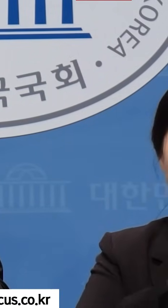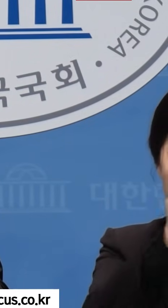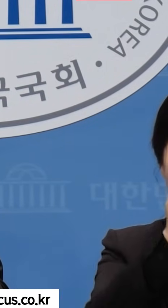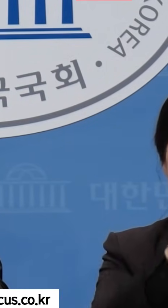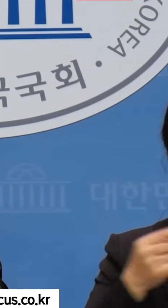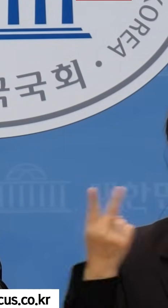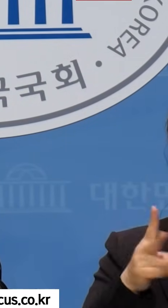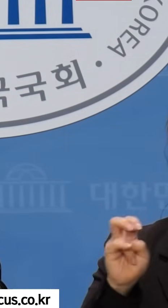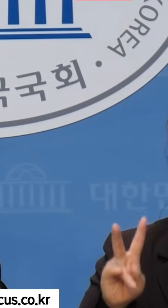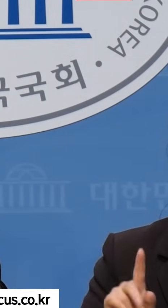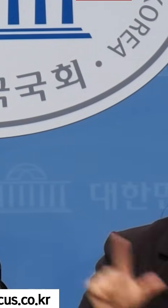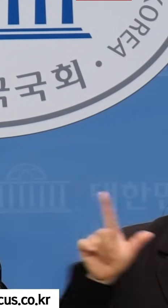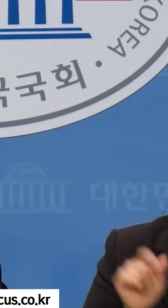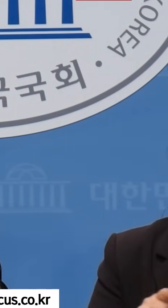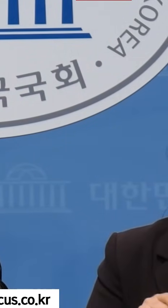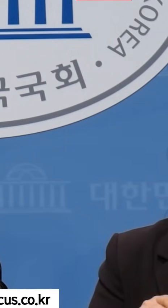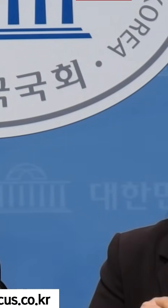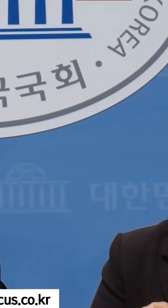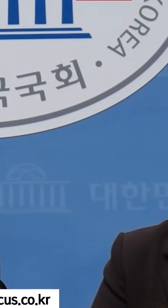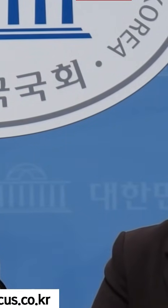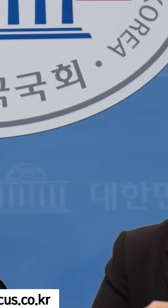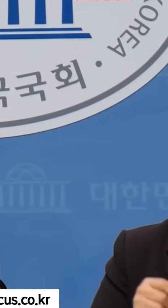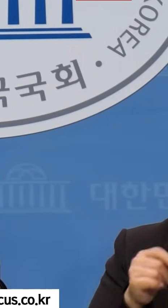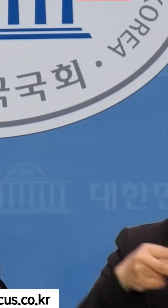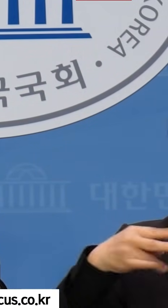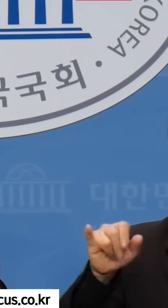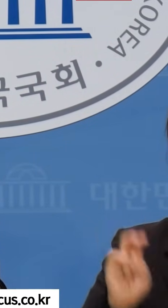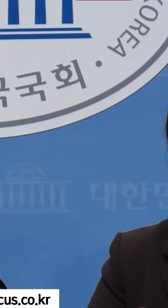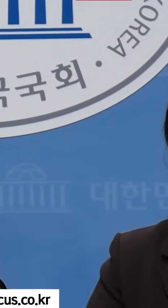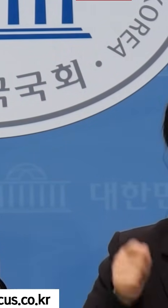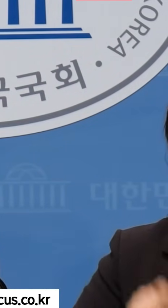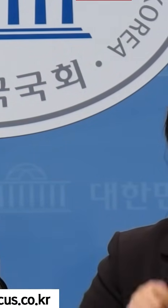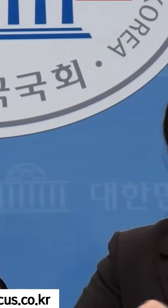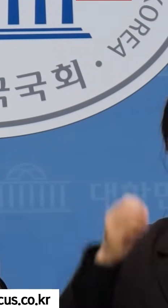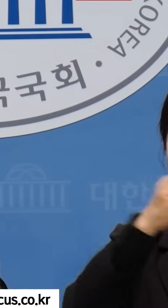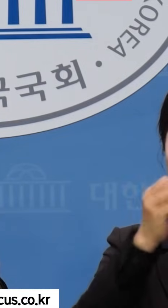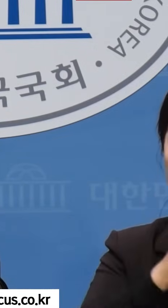2022년 5월 2심 판결문에서